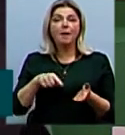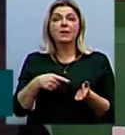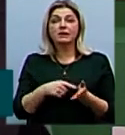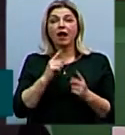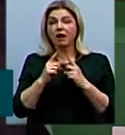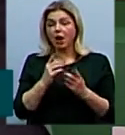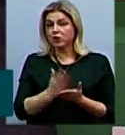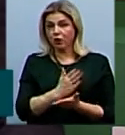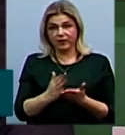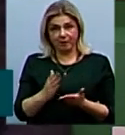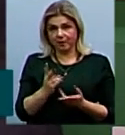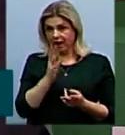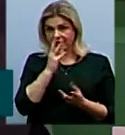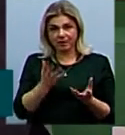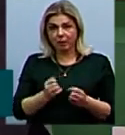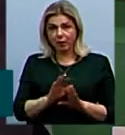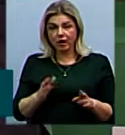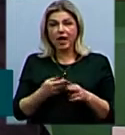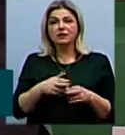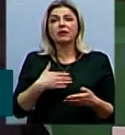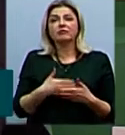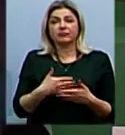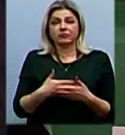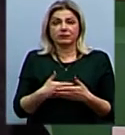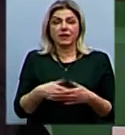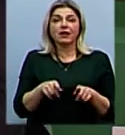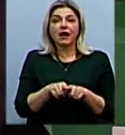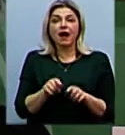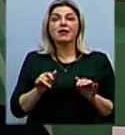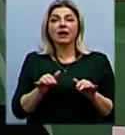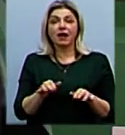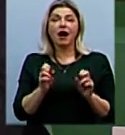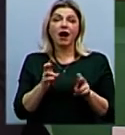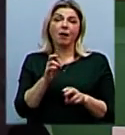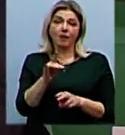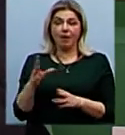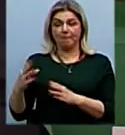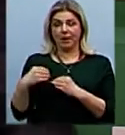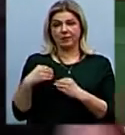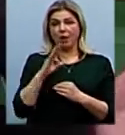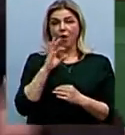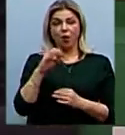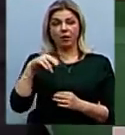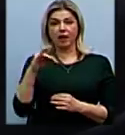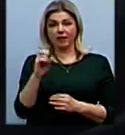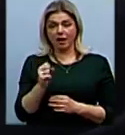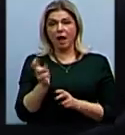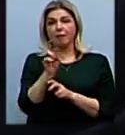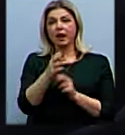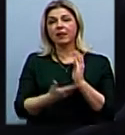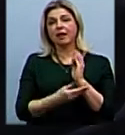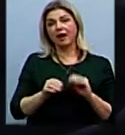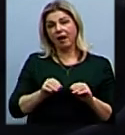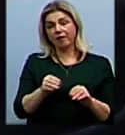отримують на зарплату. На громадських засадах. Так, це громадська діяльність, така ж сама діяльність, якби ми там з Оленою сьогодні там пішли висаджувати дерева,